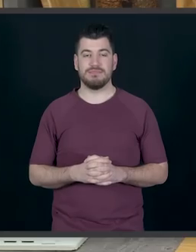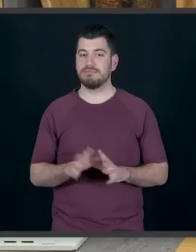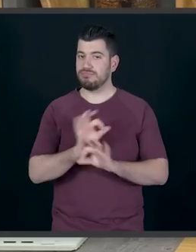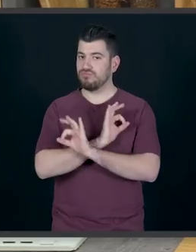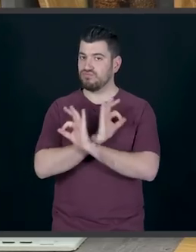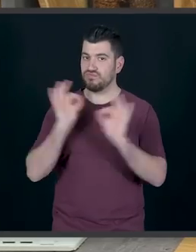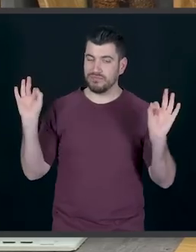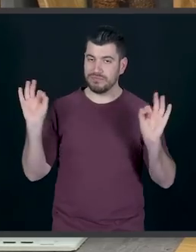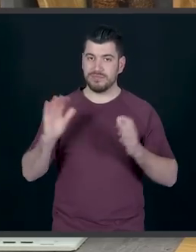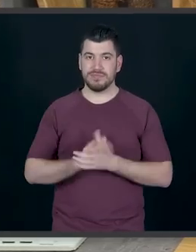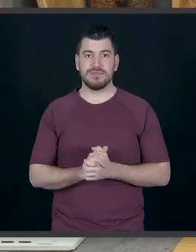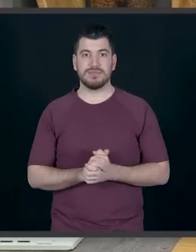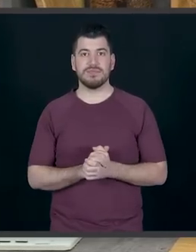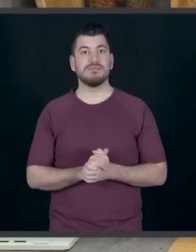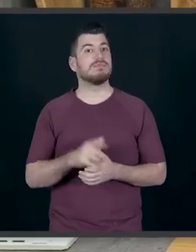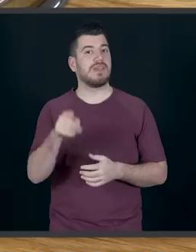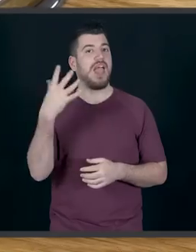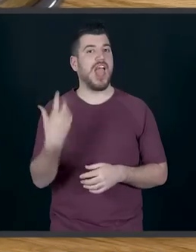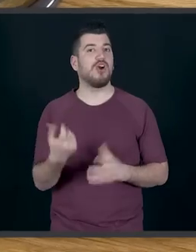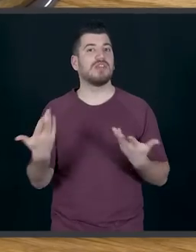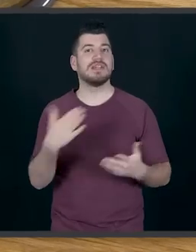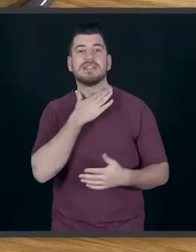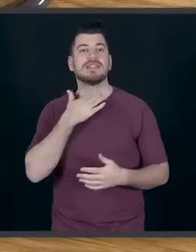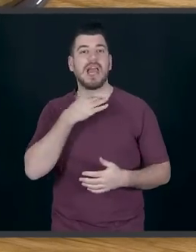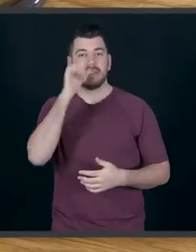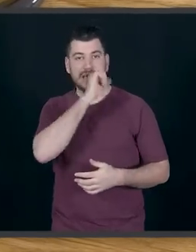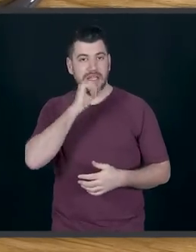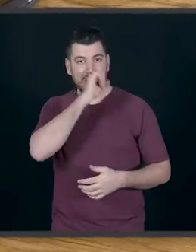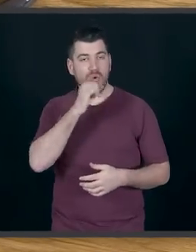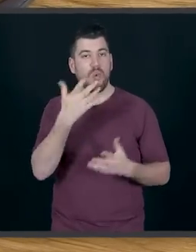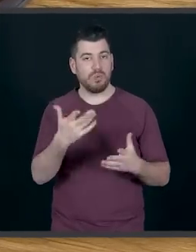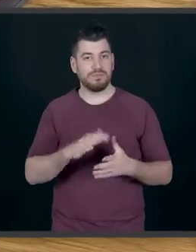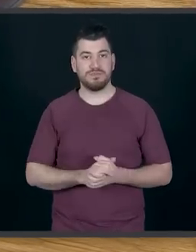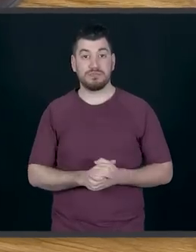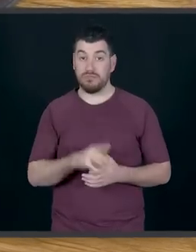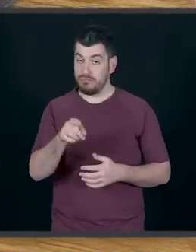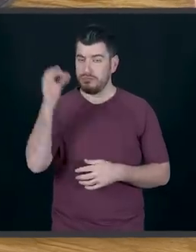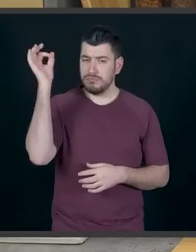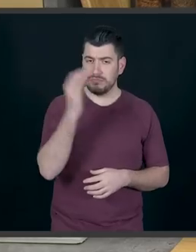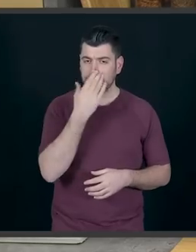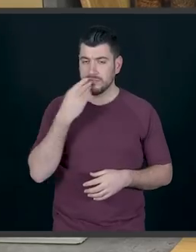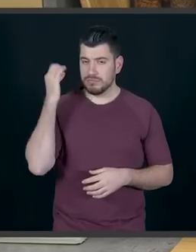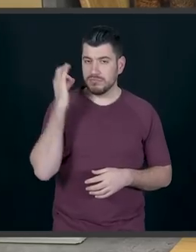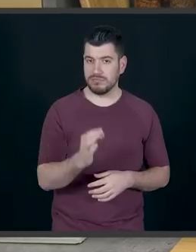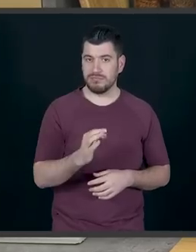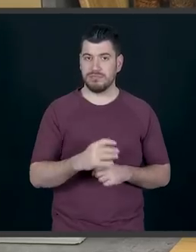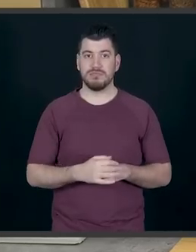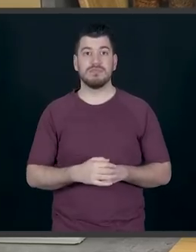Τέλεια. Και εδώ έχω χοιρινό μπουτάκι special. Θα πάρω το μαχαίρι